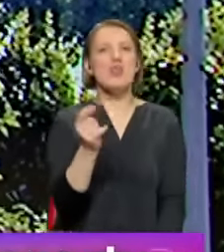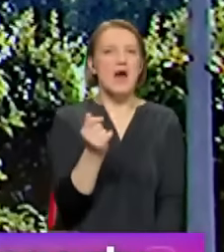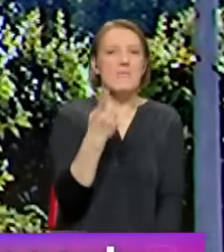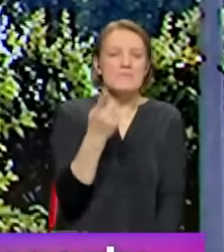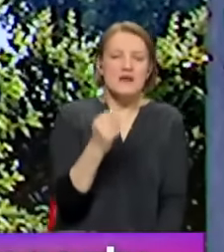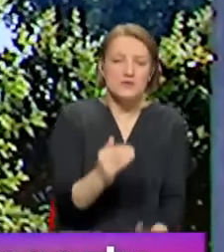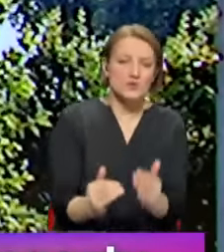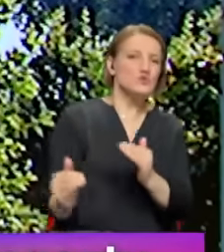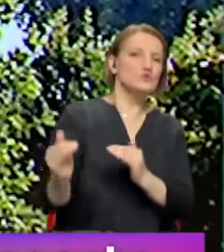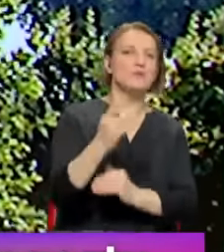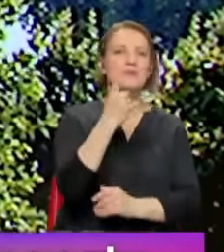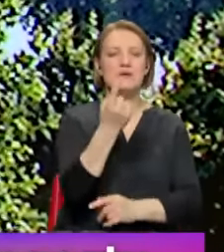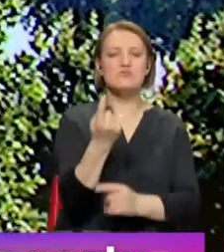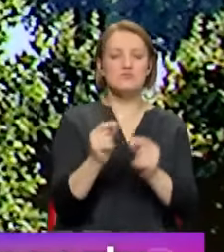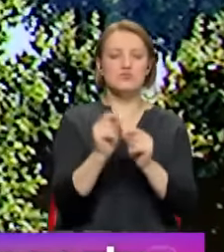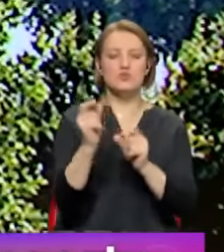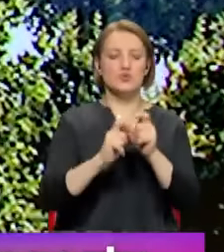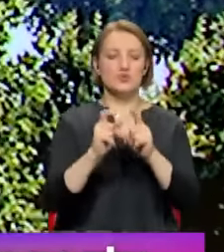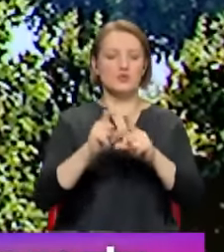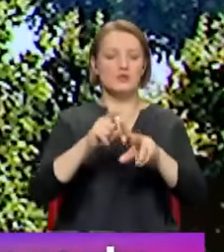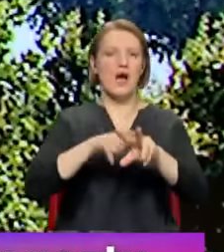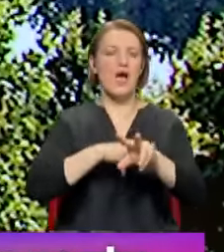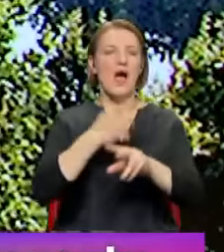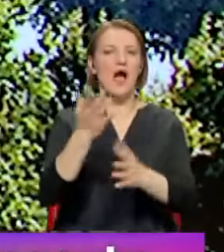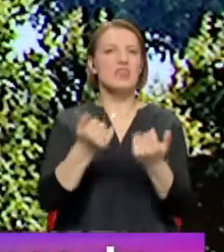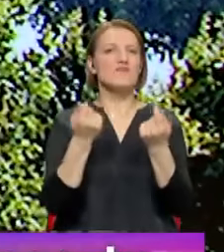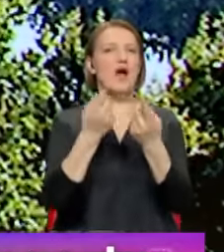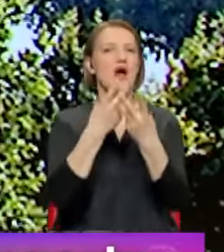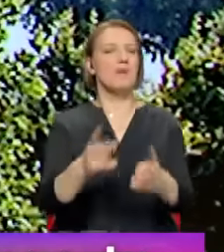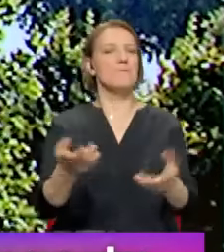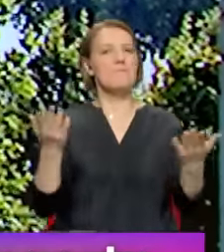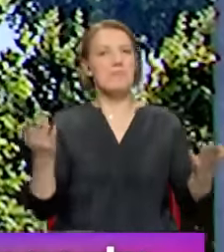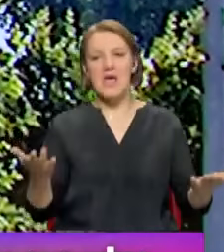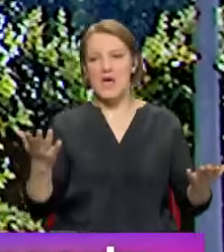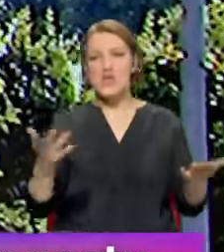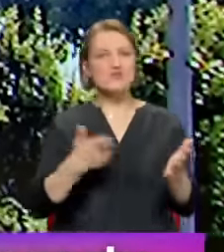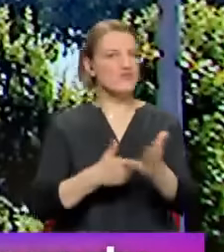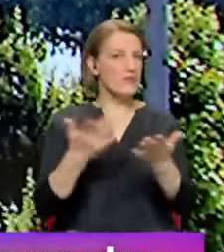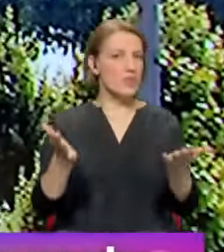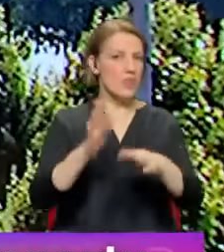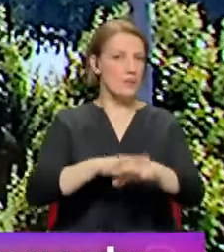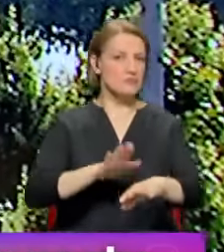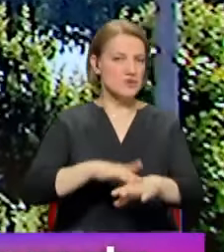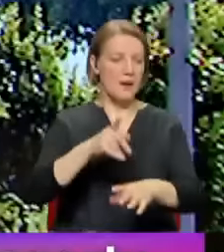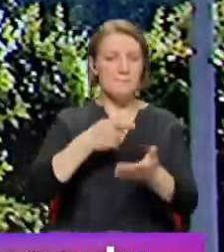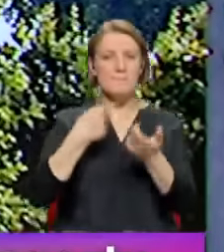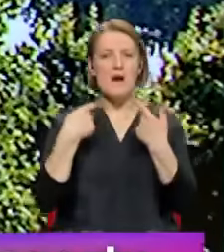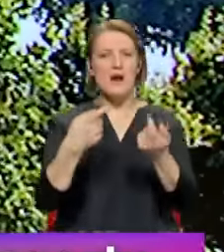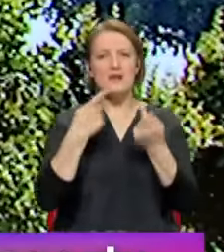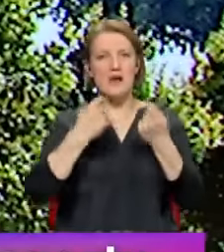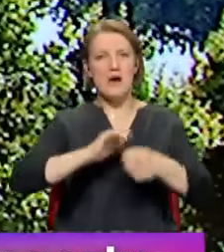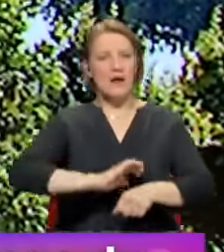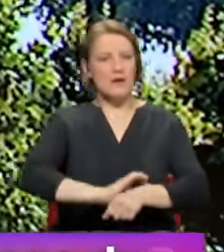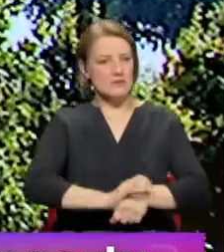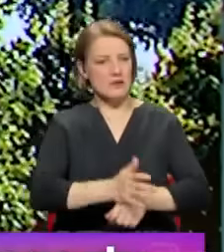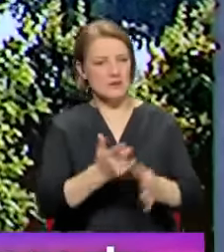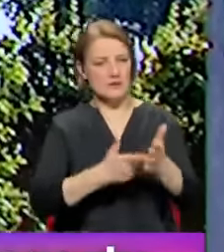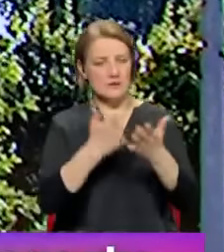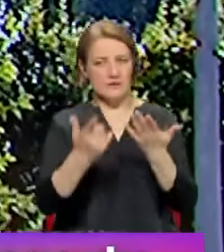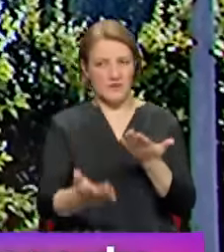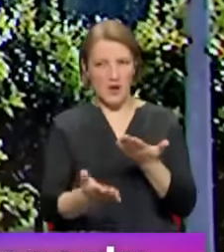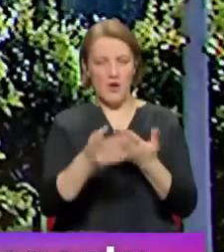daha üzerinde bir buğday alım fiyatı açıklandı. Peki çiftçi ne yapacak? Bu kadar maliyet baskısı altında ezilirken buğday